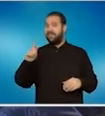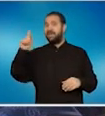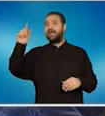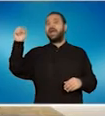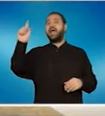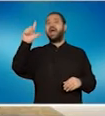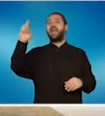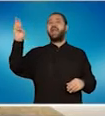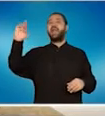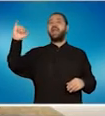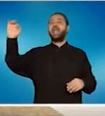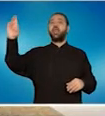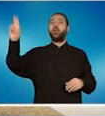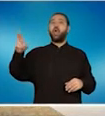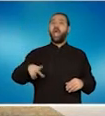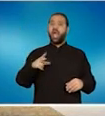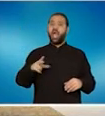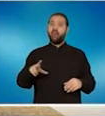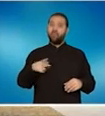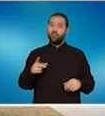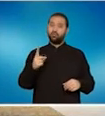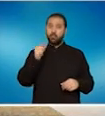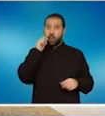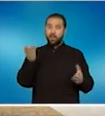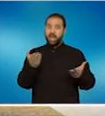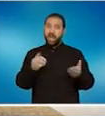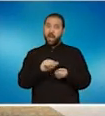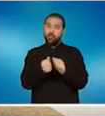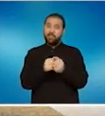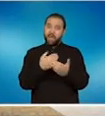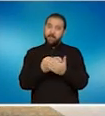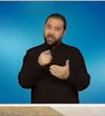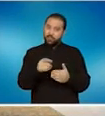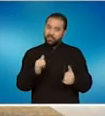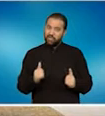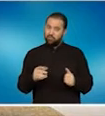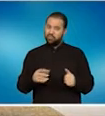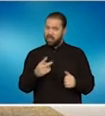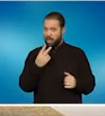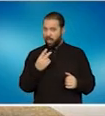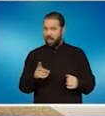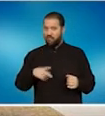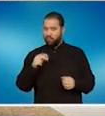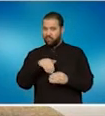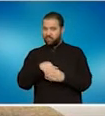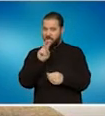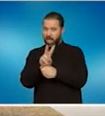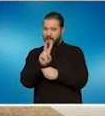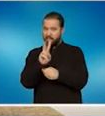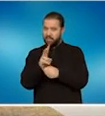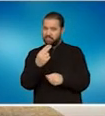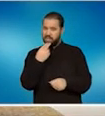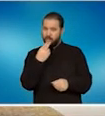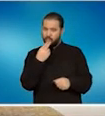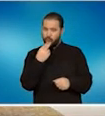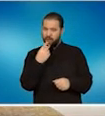dos. Total pe dos. Și atunci a intrat în atenția organelor de securitate, a